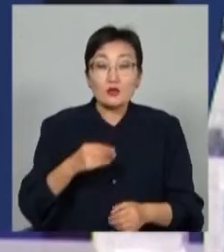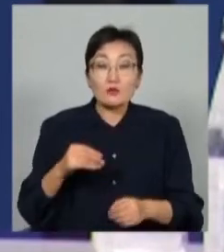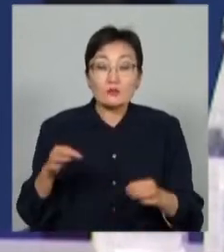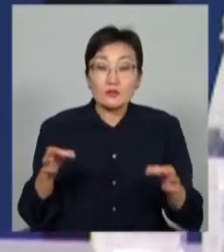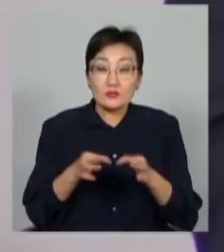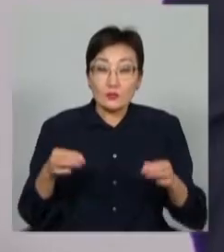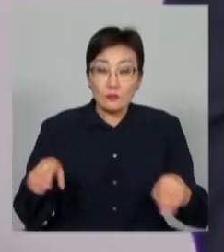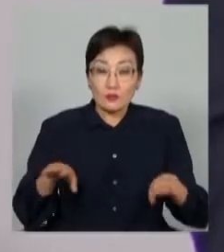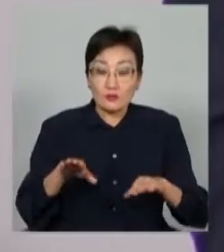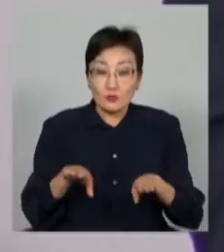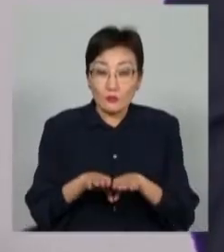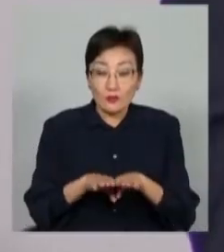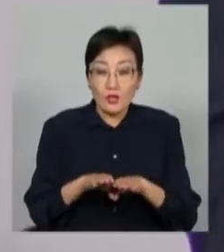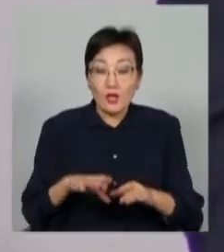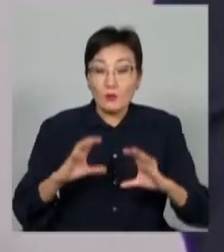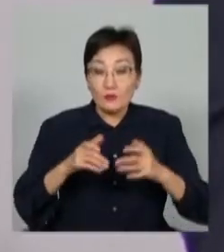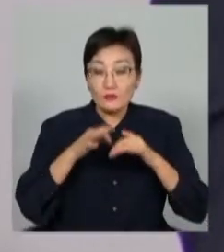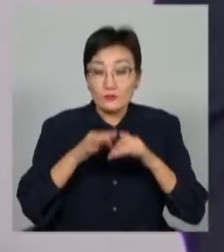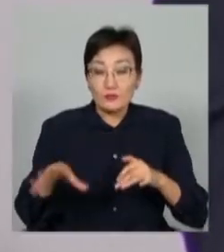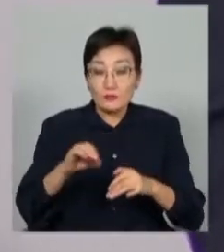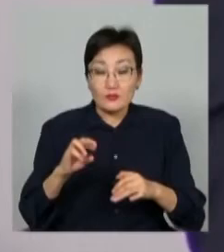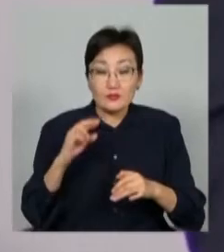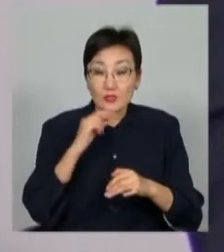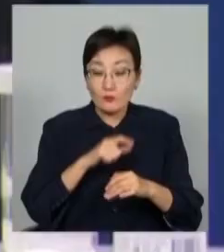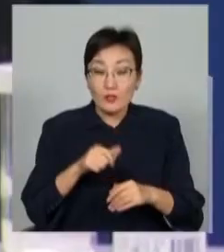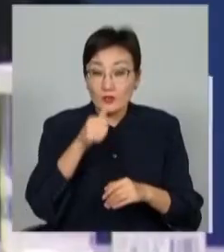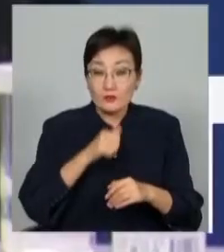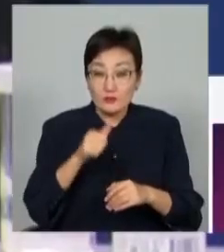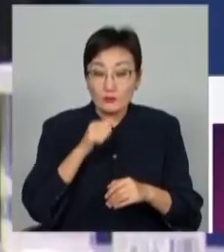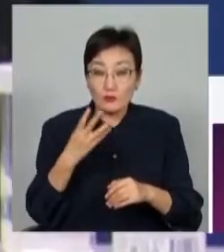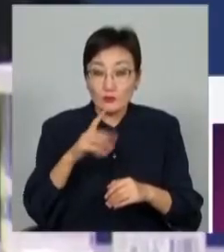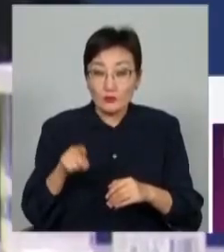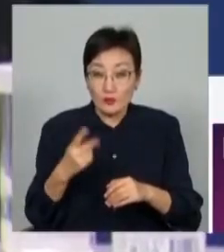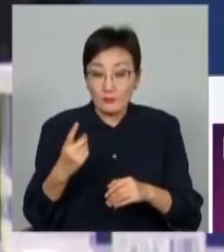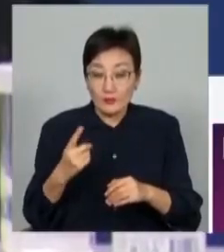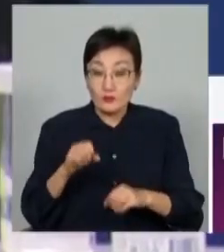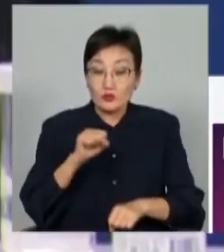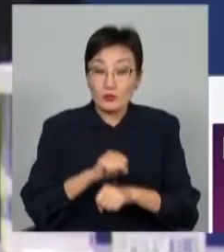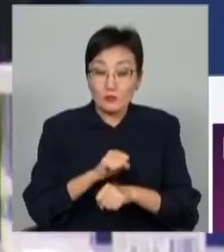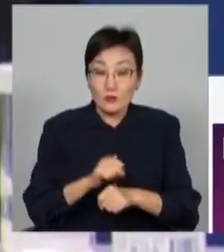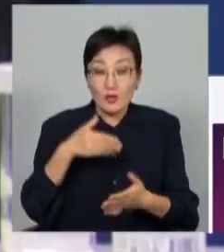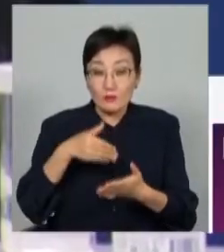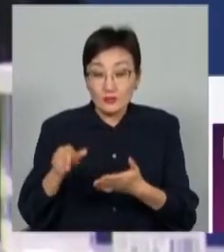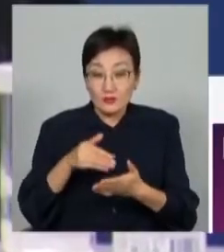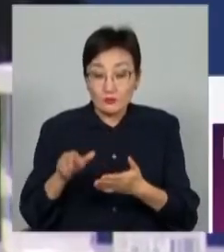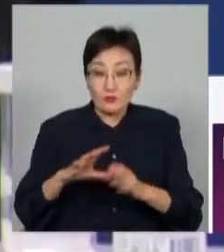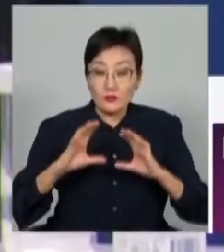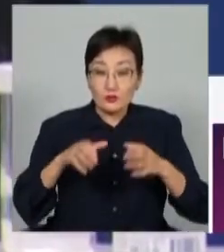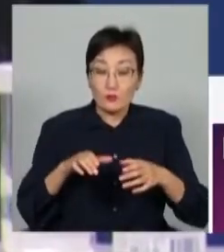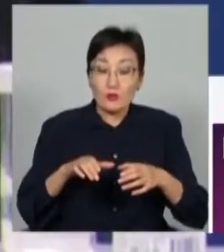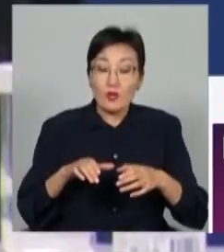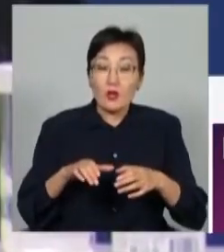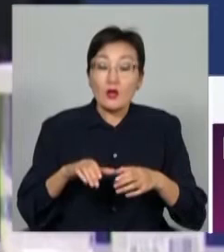жабу арқылы Қазақстан әлемде жүргізілген барлық ядролық сынақтардың төрттен бірін тоқтатып қана қоймай, одан бас тартудың жаһандық